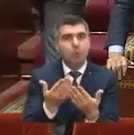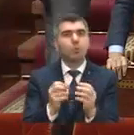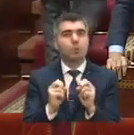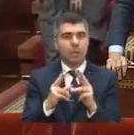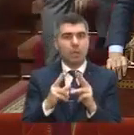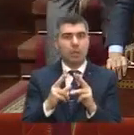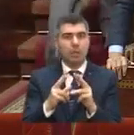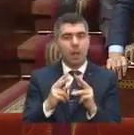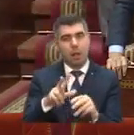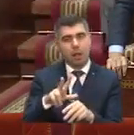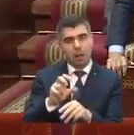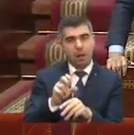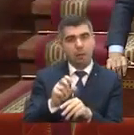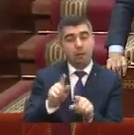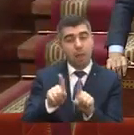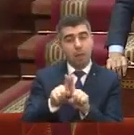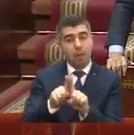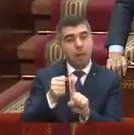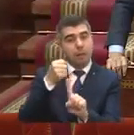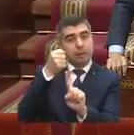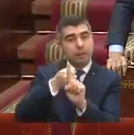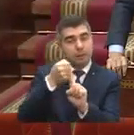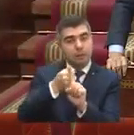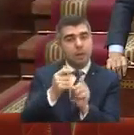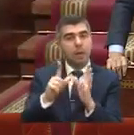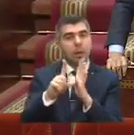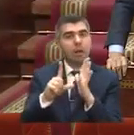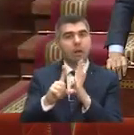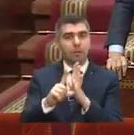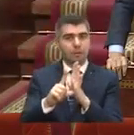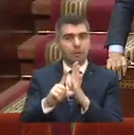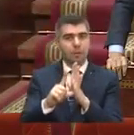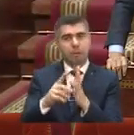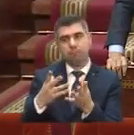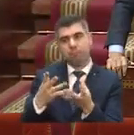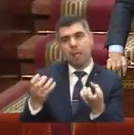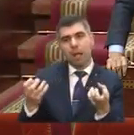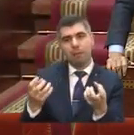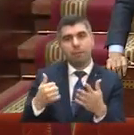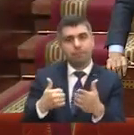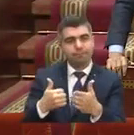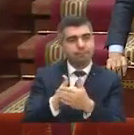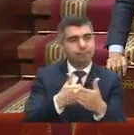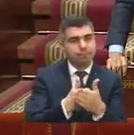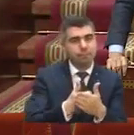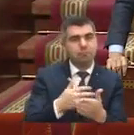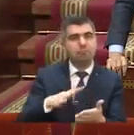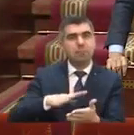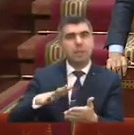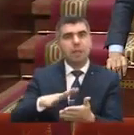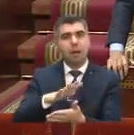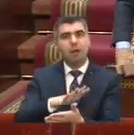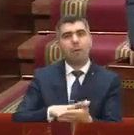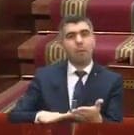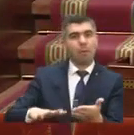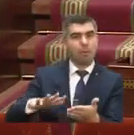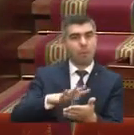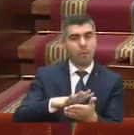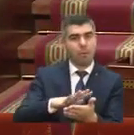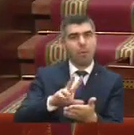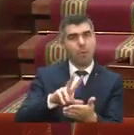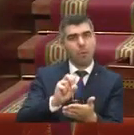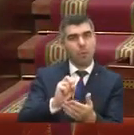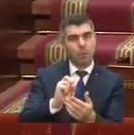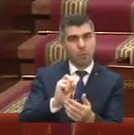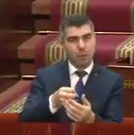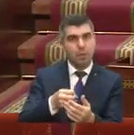الجانب القانوني بالاساس، لان واحد المجموعه ديال الحوادث التي تتم داخل المدن هي مرتبطه فقط